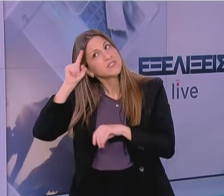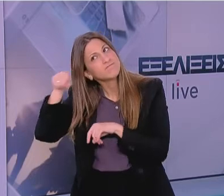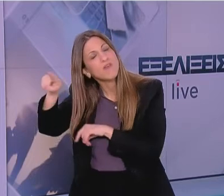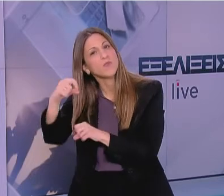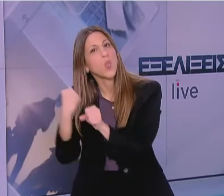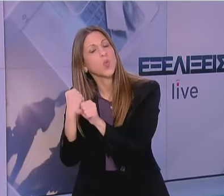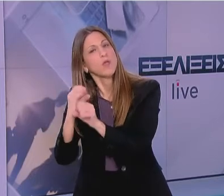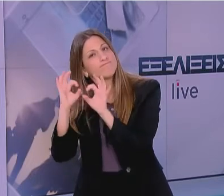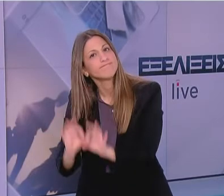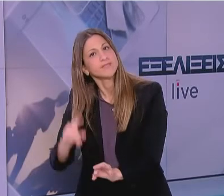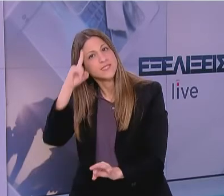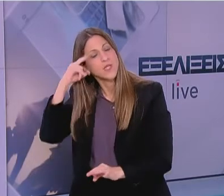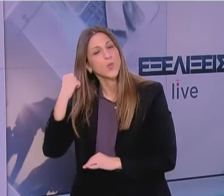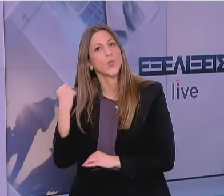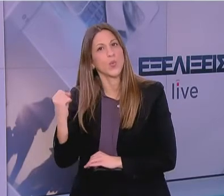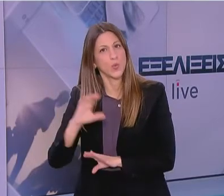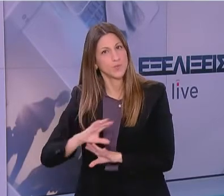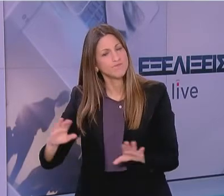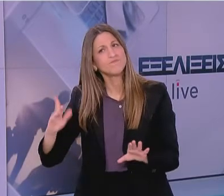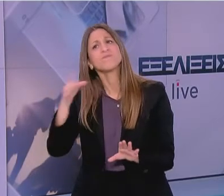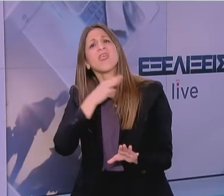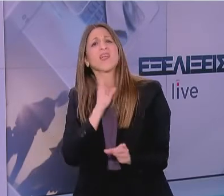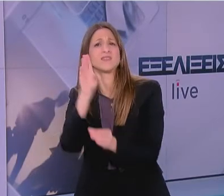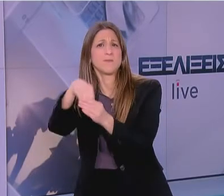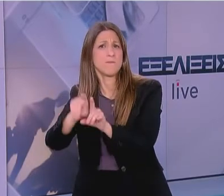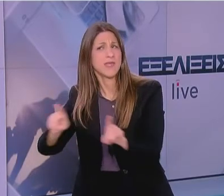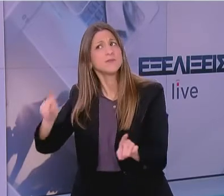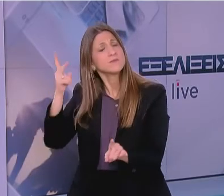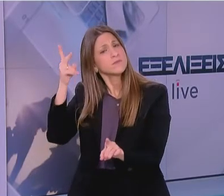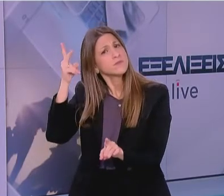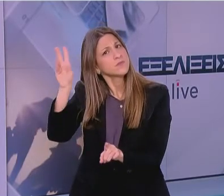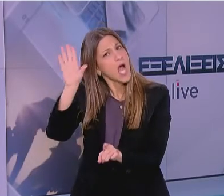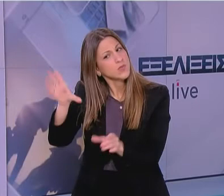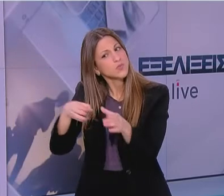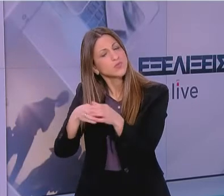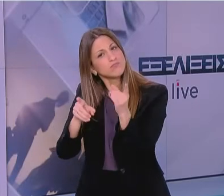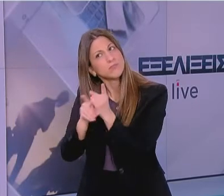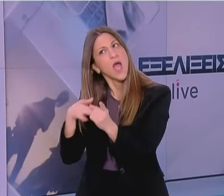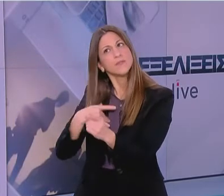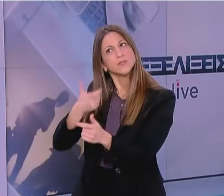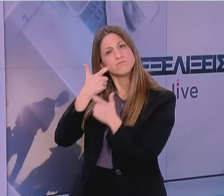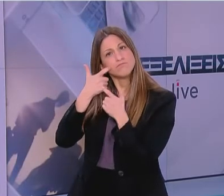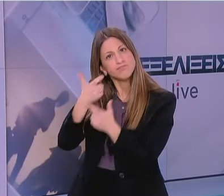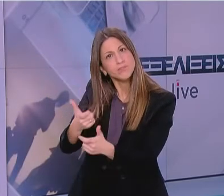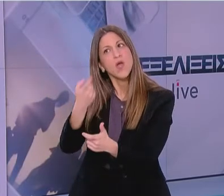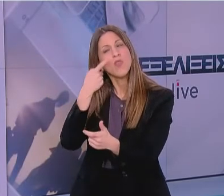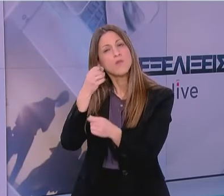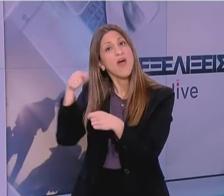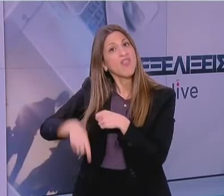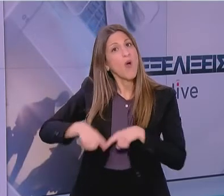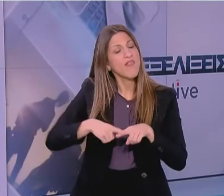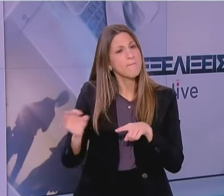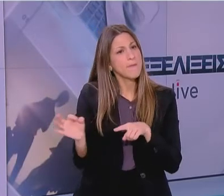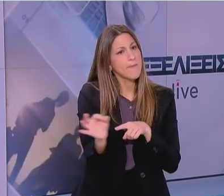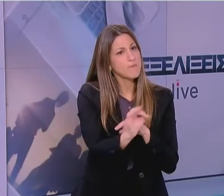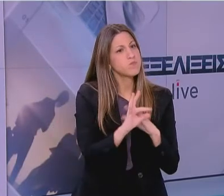πάρα πολύ καλά. Και φυσικά και επενδύουμε και στη στρατηγική παρακολούθηση της επιδημίας και του επιπολασμού της επιδημίας στη χώρα μας